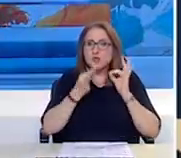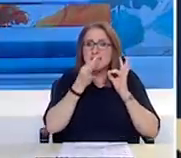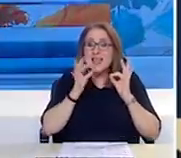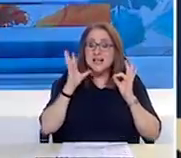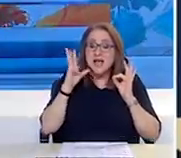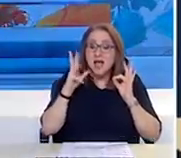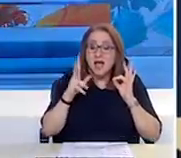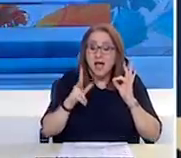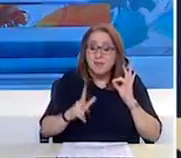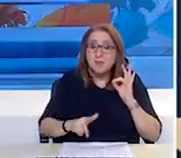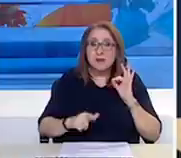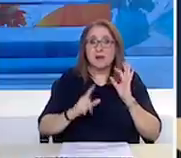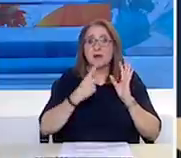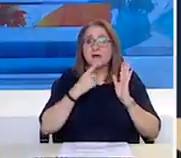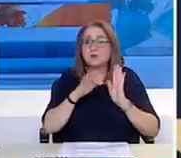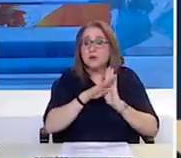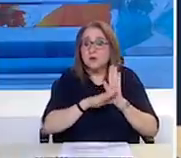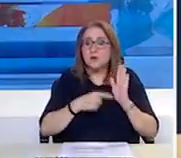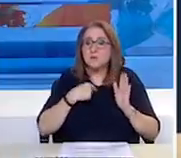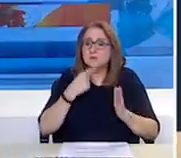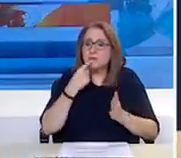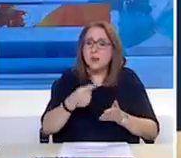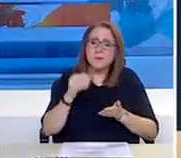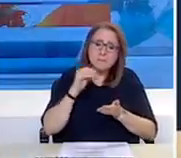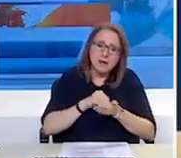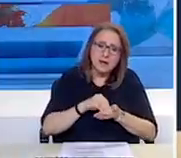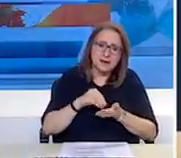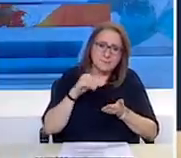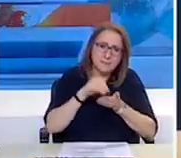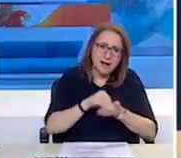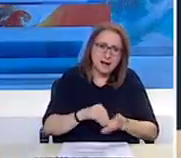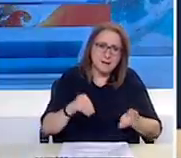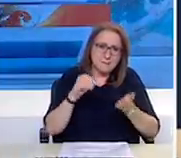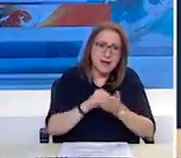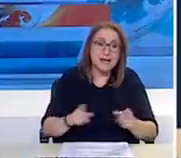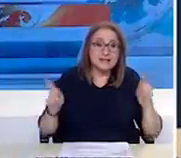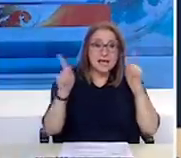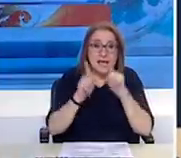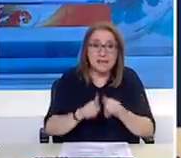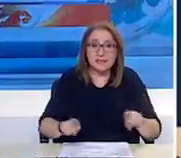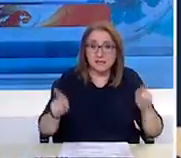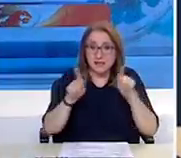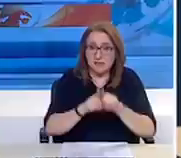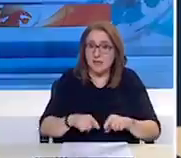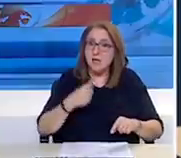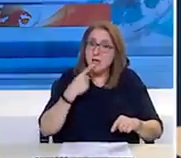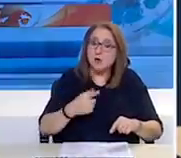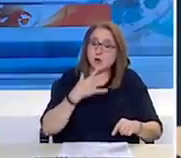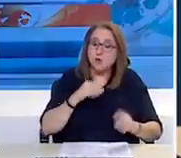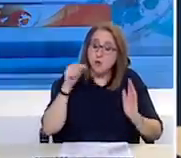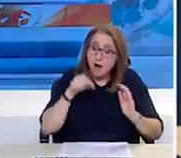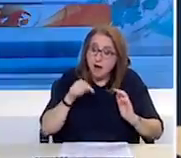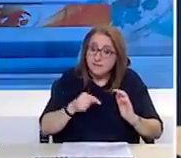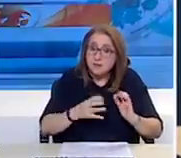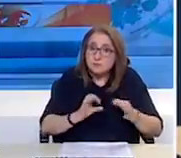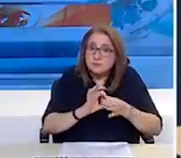επαναλαμβάνουμε συνέχεια. Γιατί πρόκειται για δυναμικά δεδομένα, ευμετάβλητες και πρωτόγνωρες καταστάσεις και